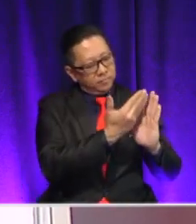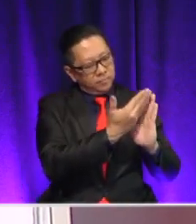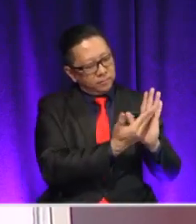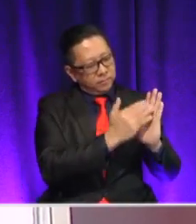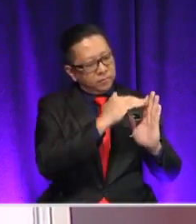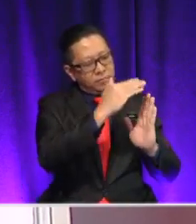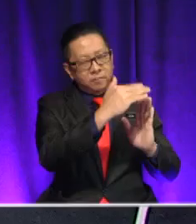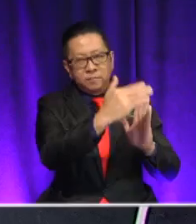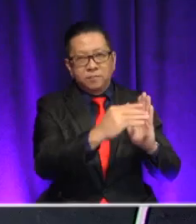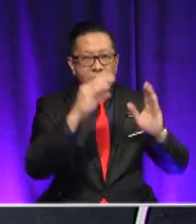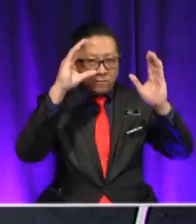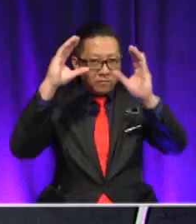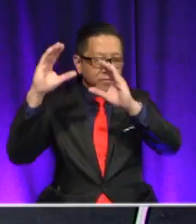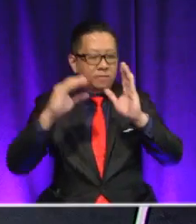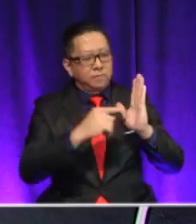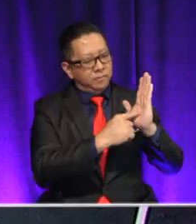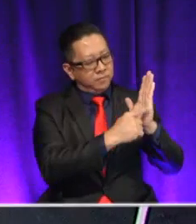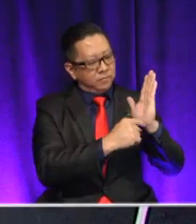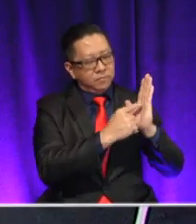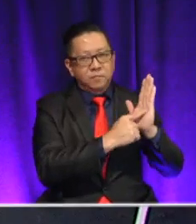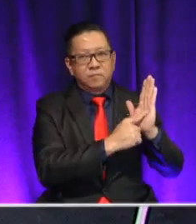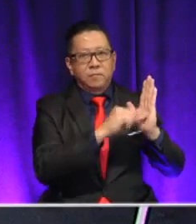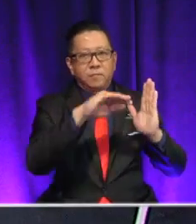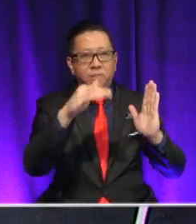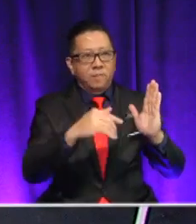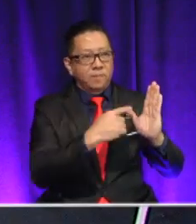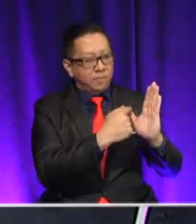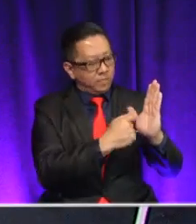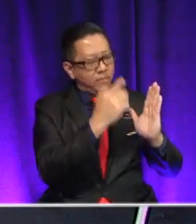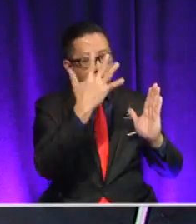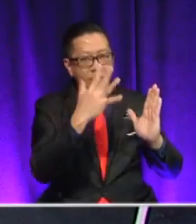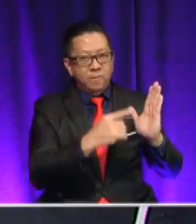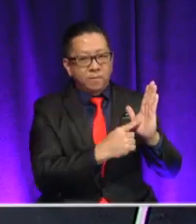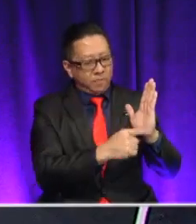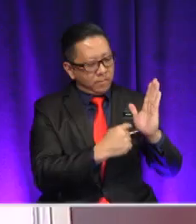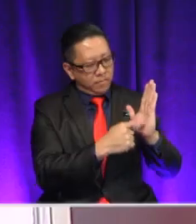ini adalah bukit dan pokok karena ini adalah